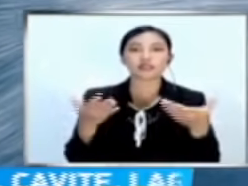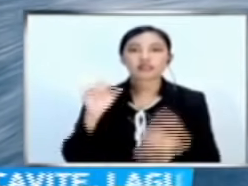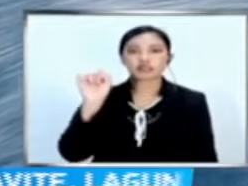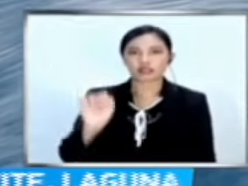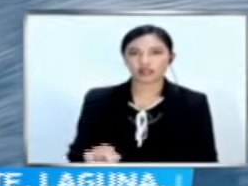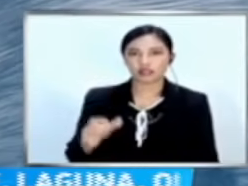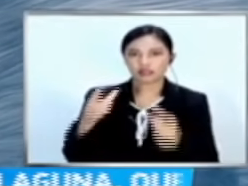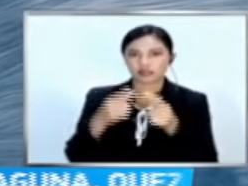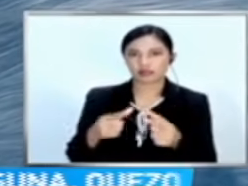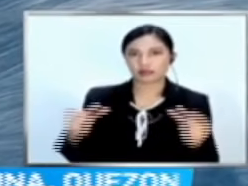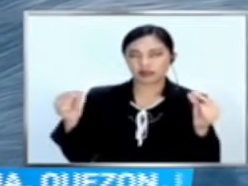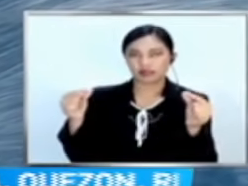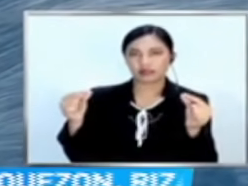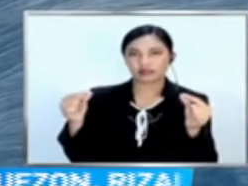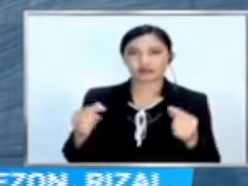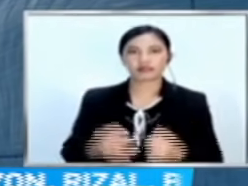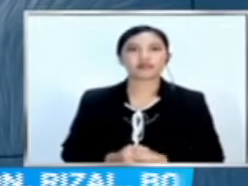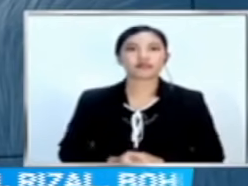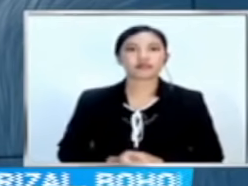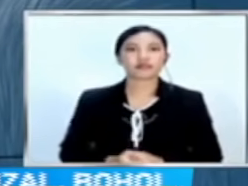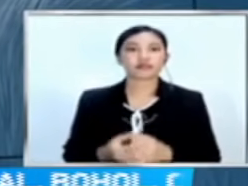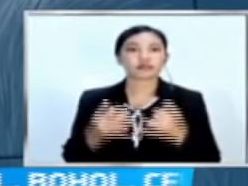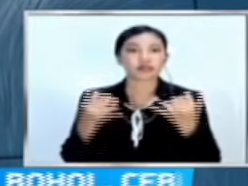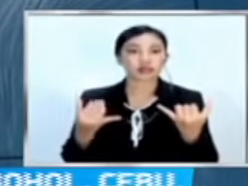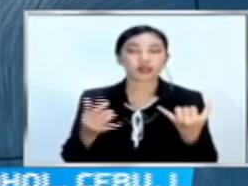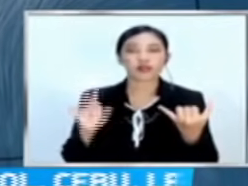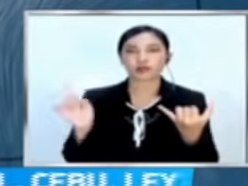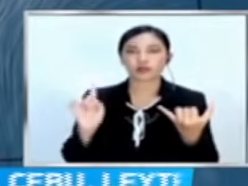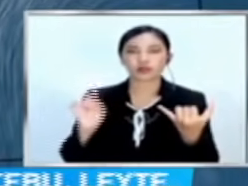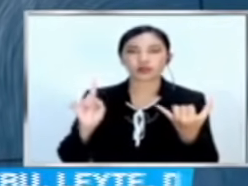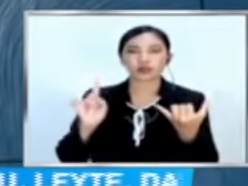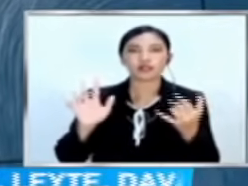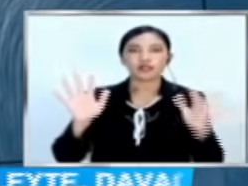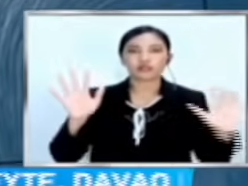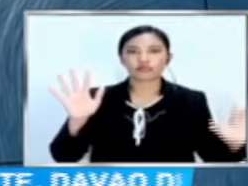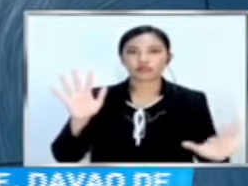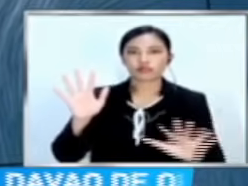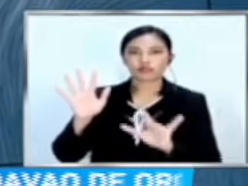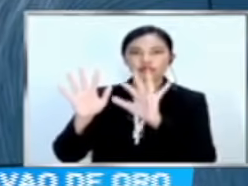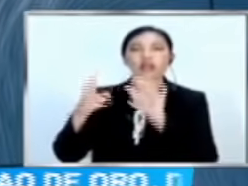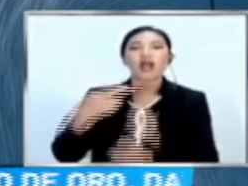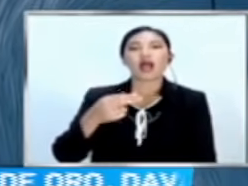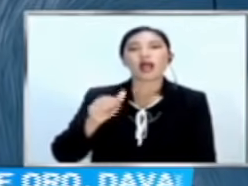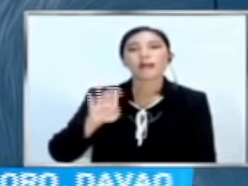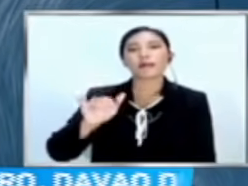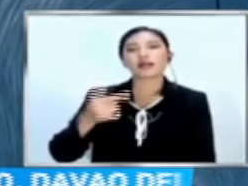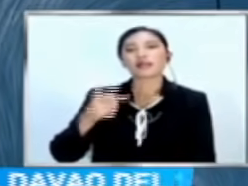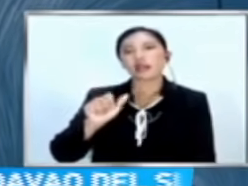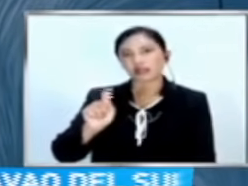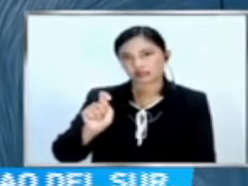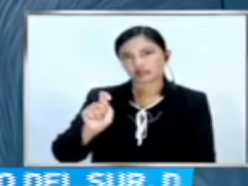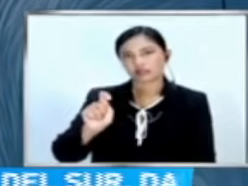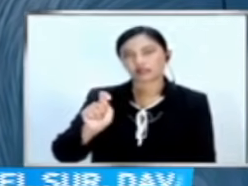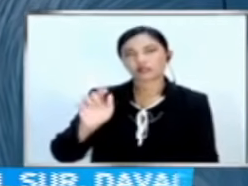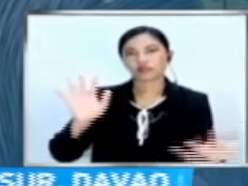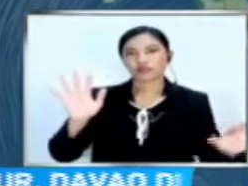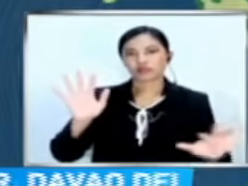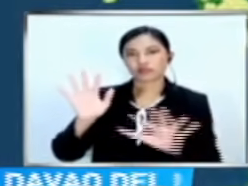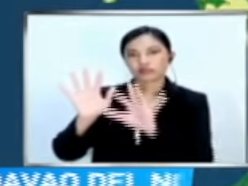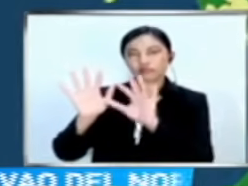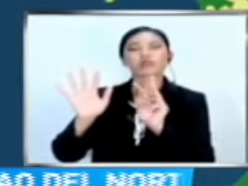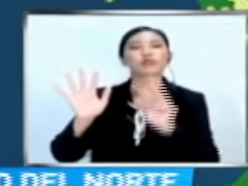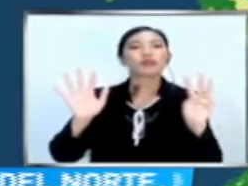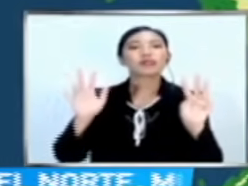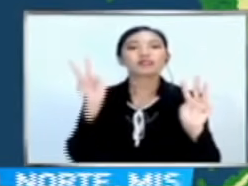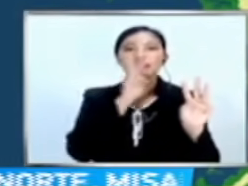araw. Sa ngayon, hanging habagat ang nakaapekto sa Luzon at Western Visayas. Base sa rainfall forecast ng Metro Weather,